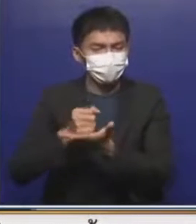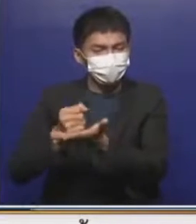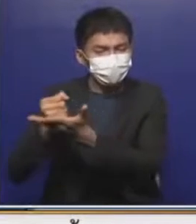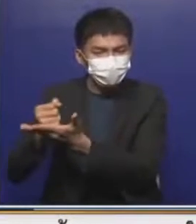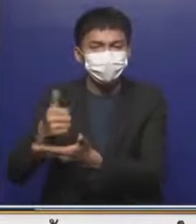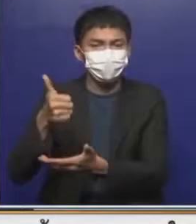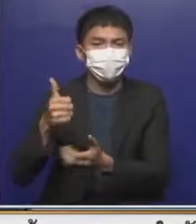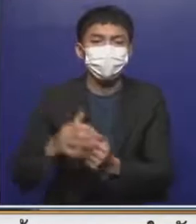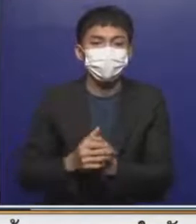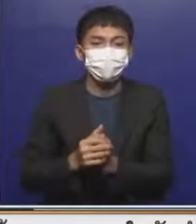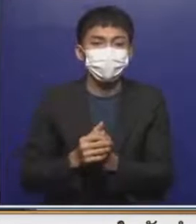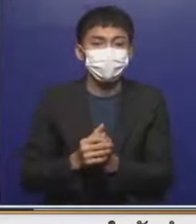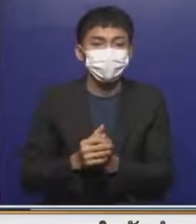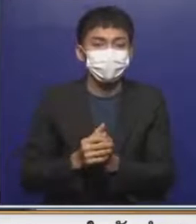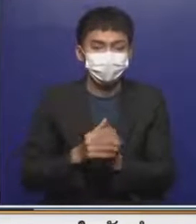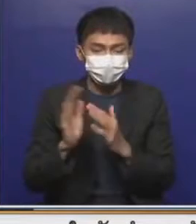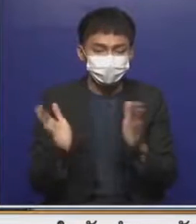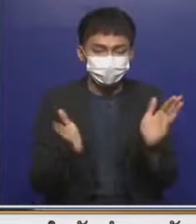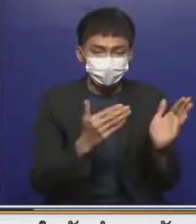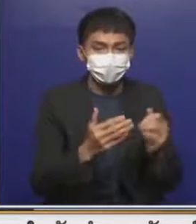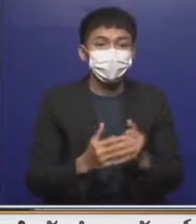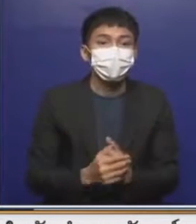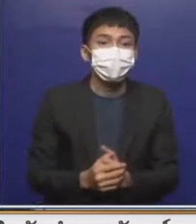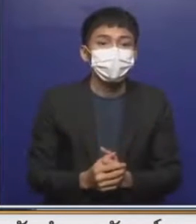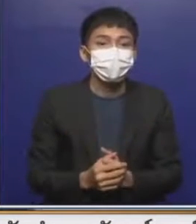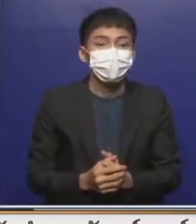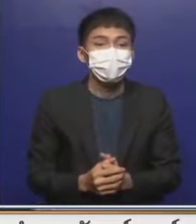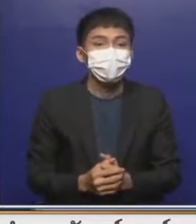อะเยอะเต็ไปหมดสลายถัไปฮะ